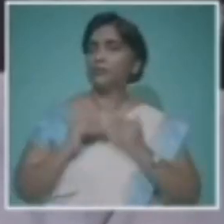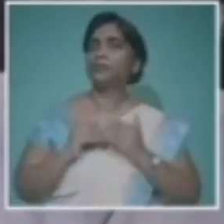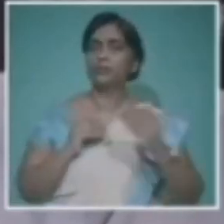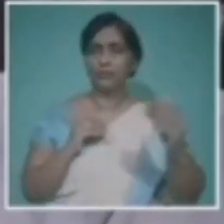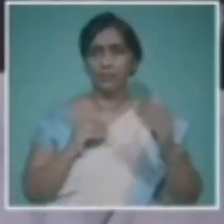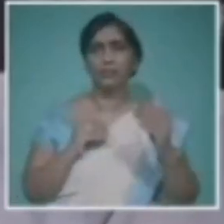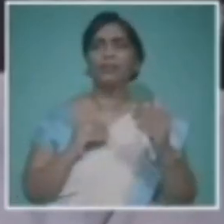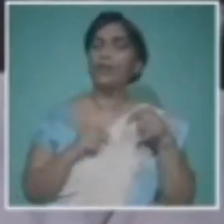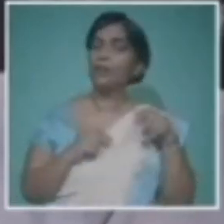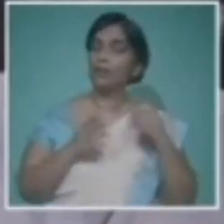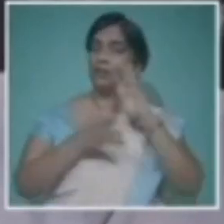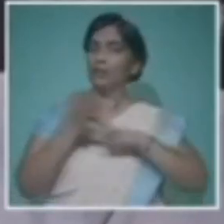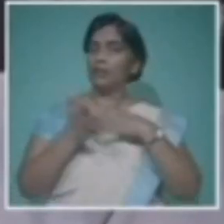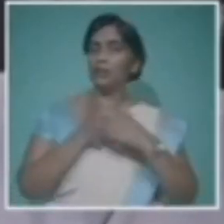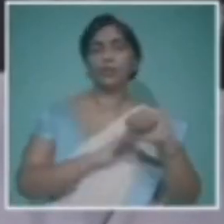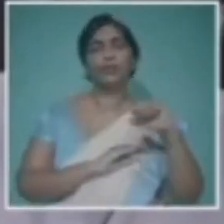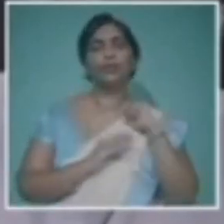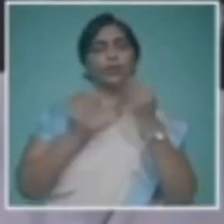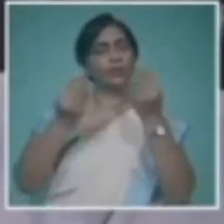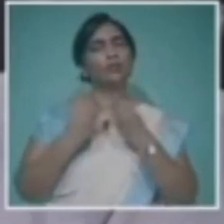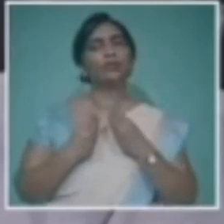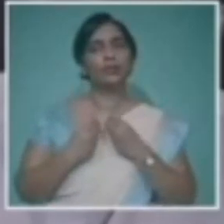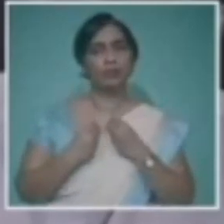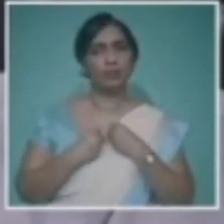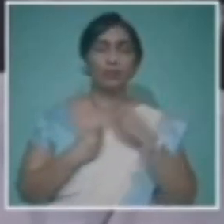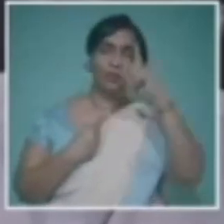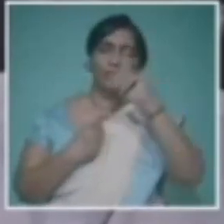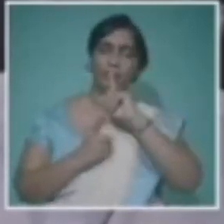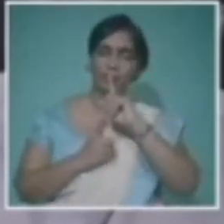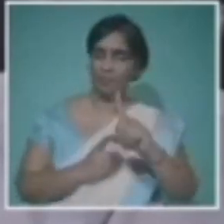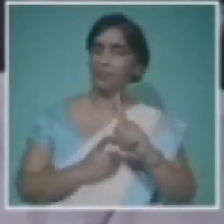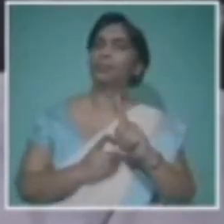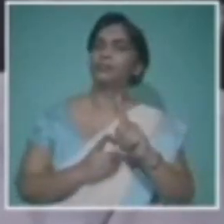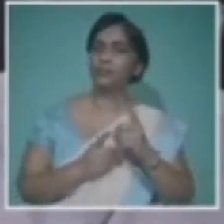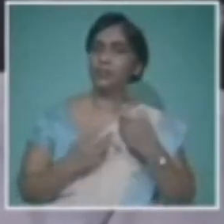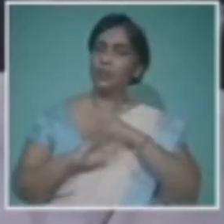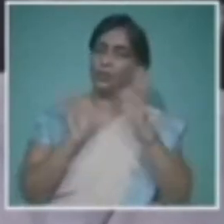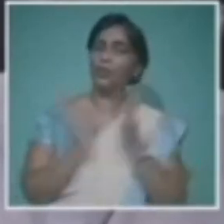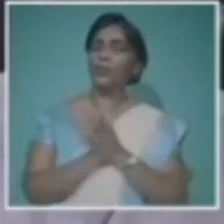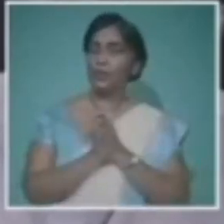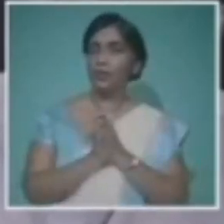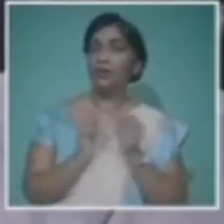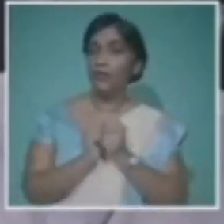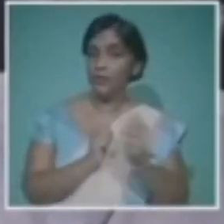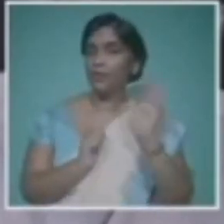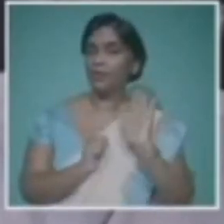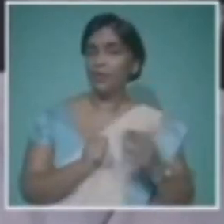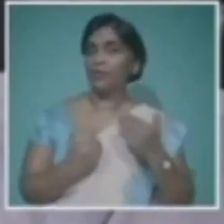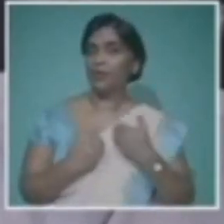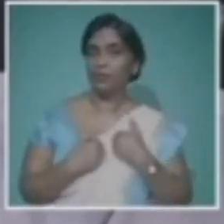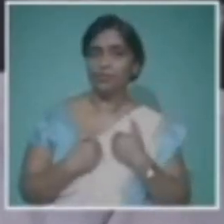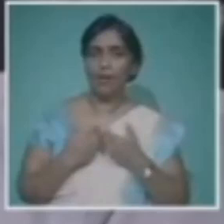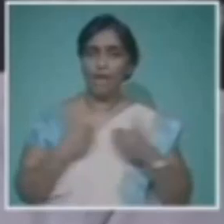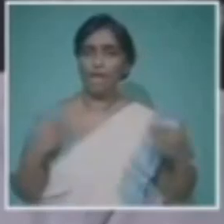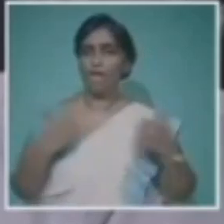ගෙනියන්න මේ අයවැයෙන් ශක්තිය ලැබෙන්න කියලා ප්‍රාර්ථනා කරන්න කැමති අපි සියලු දෙනා එකතු වෙලා කළ යුතු වැඩක් අපි කාටවත් වෙන්